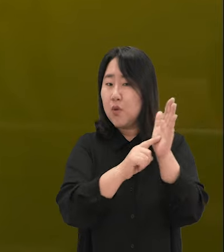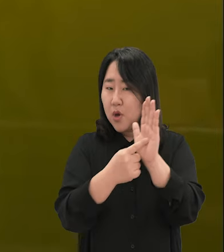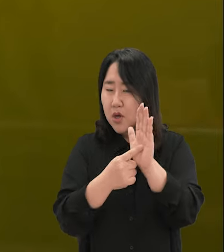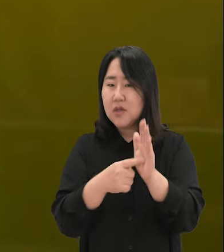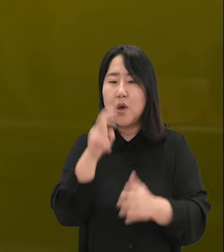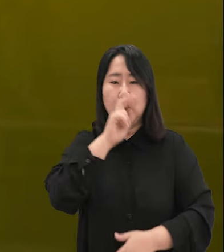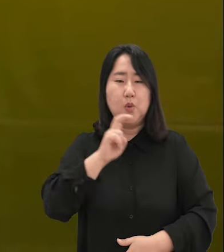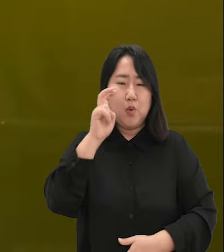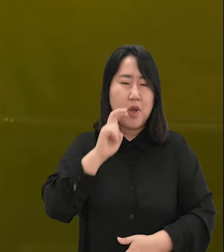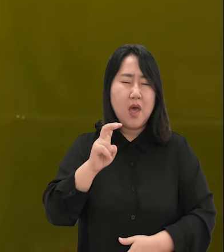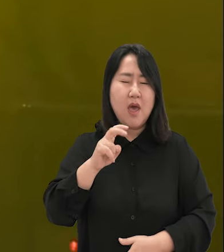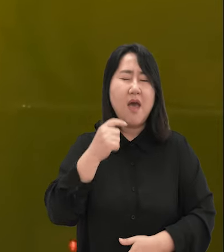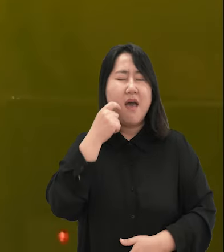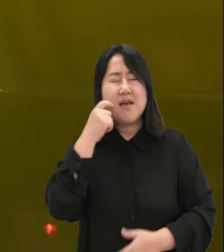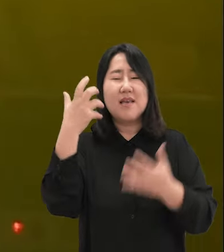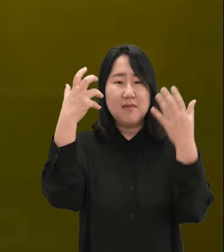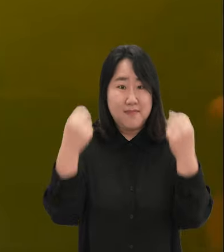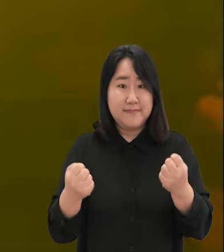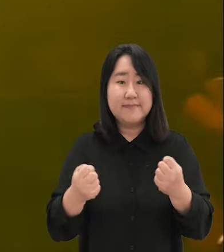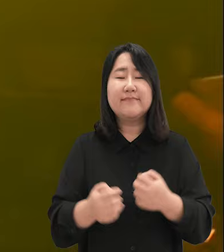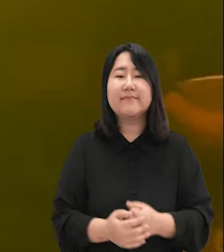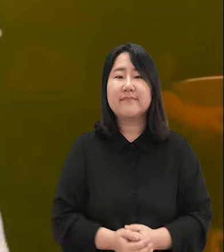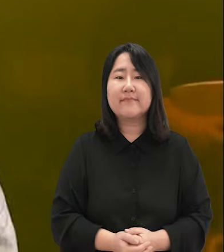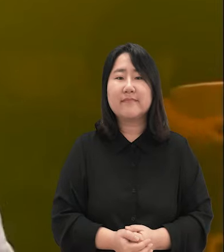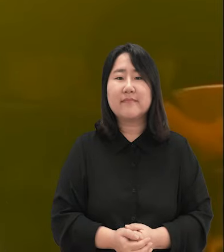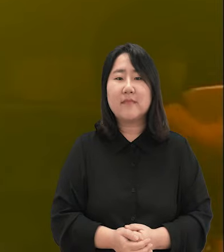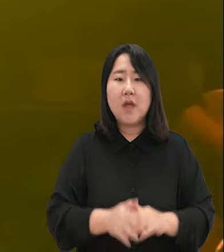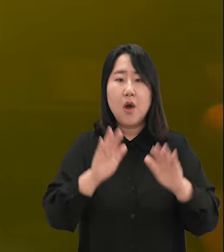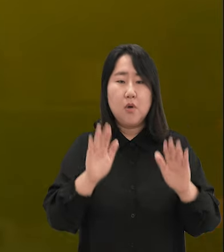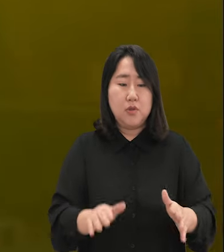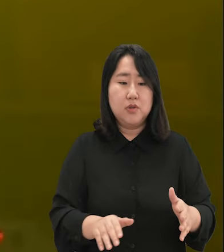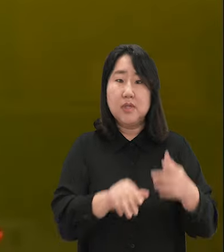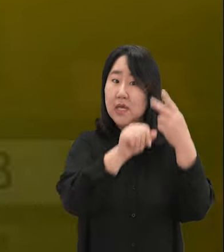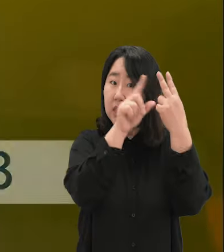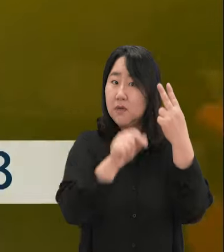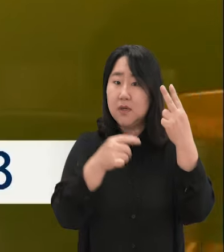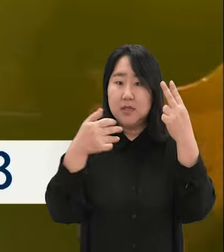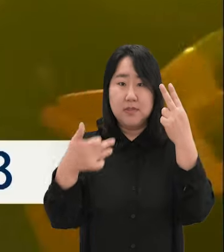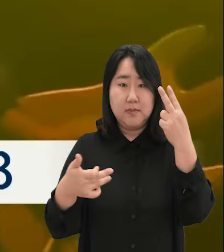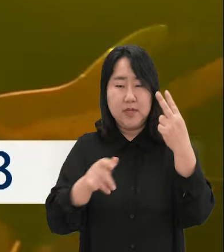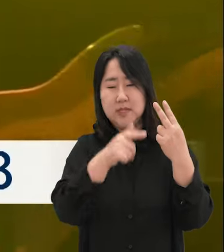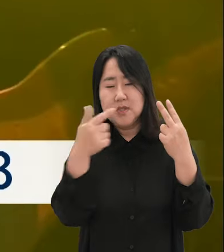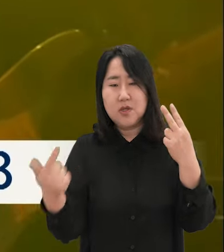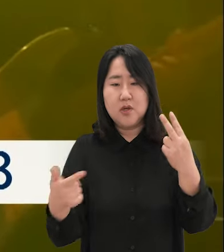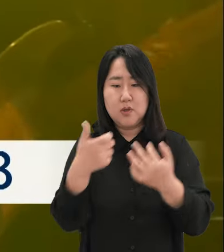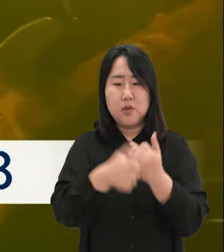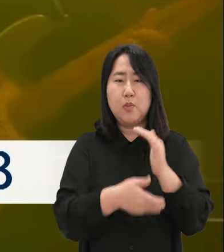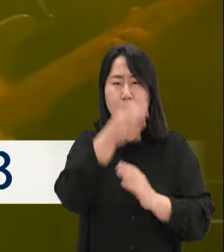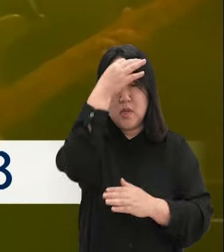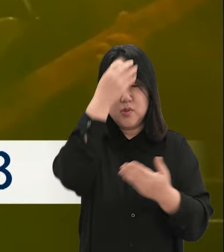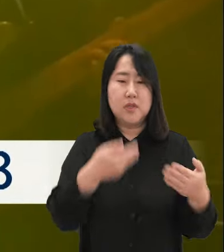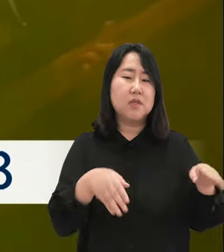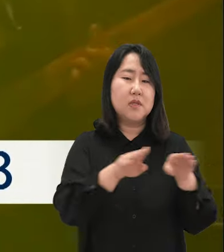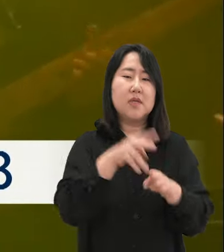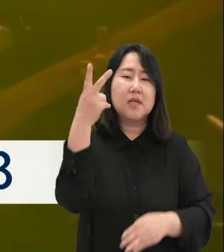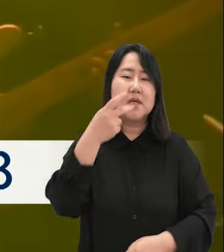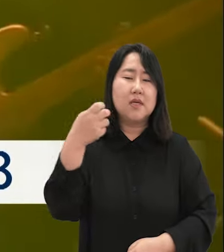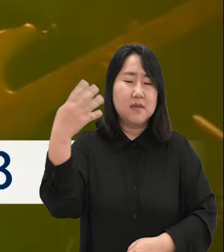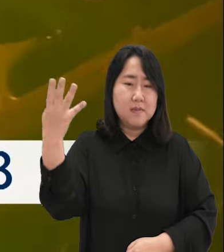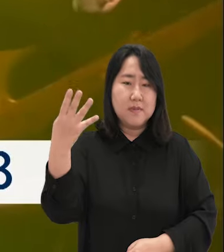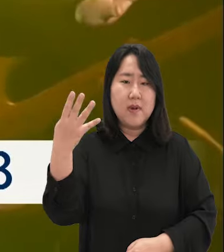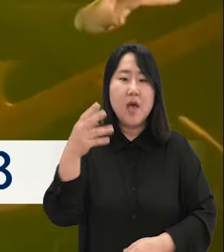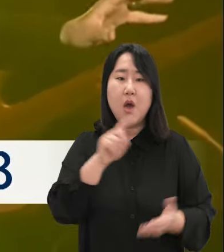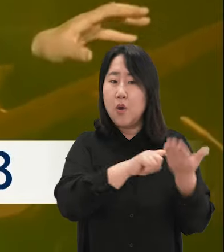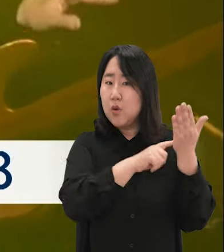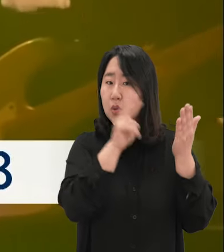대중들에게 큰 사랑을 받는 가수인데요 오는 18일 저녁 서귀포 예술회 전당에서 2024 이은미